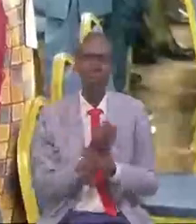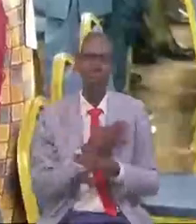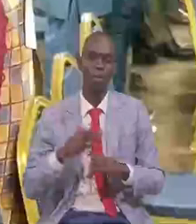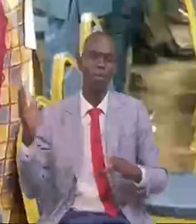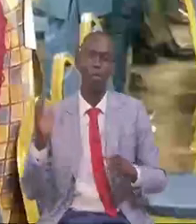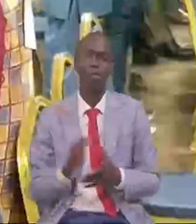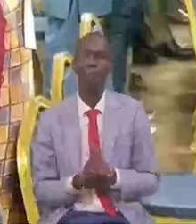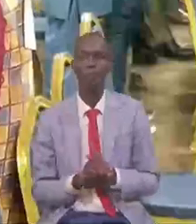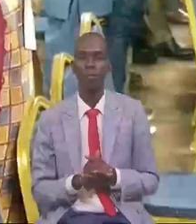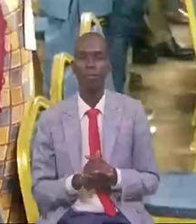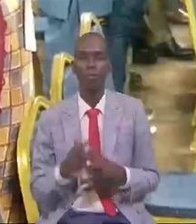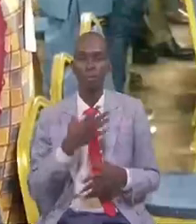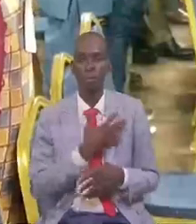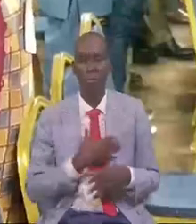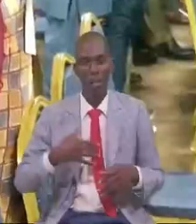Rappelez-vous, rappelez-vous.